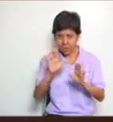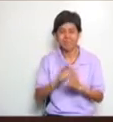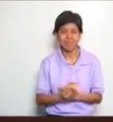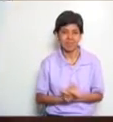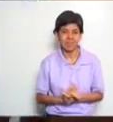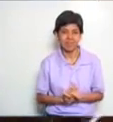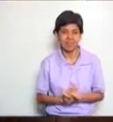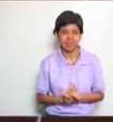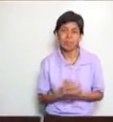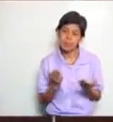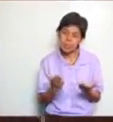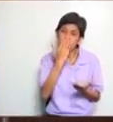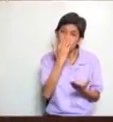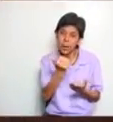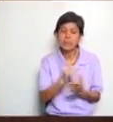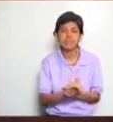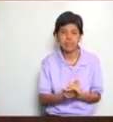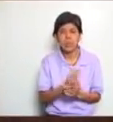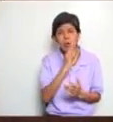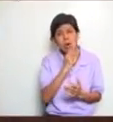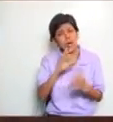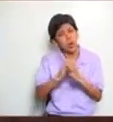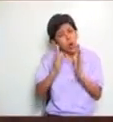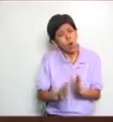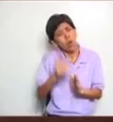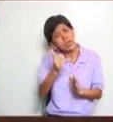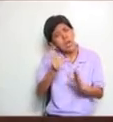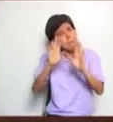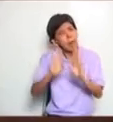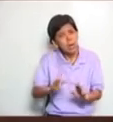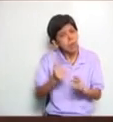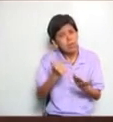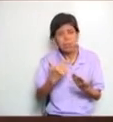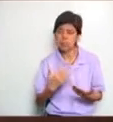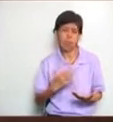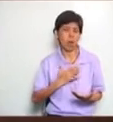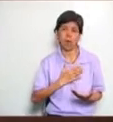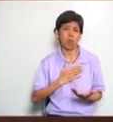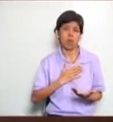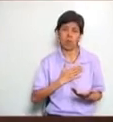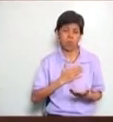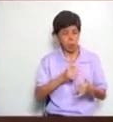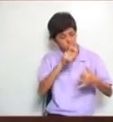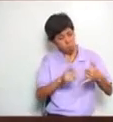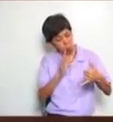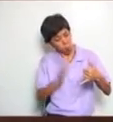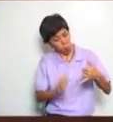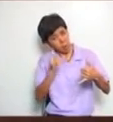เพอะไรครับเพราะไม่วาคจะเป็คนดีแค่ไหนไม่ใช่หลกปกว่า